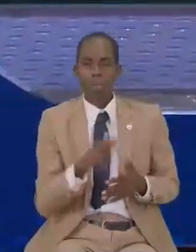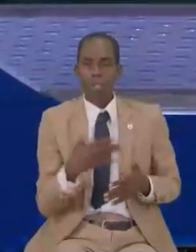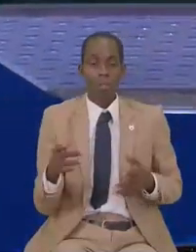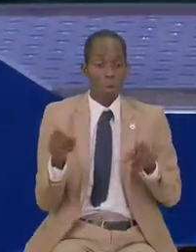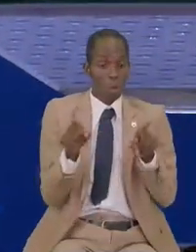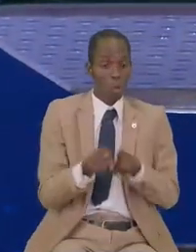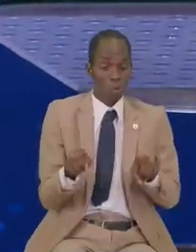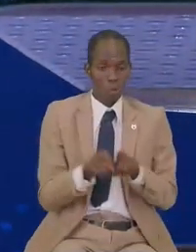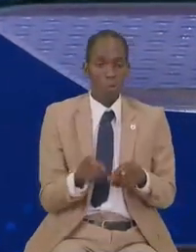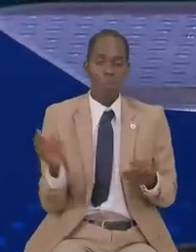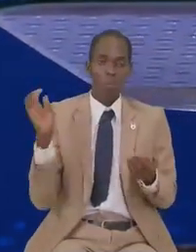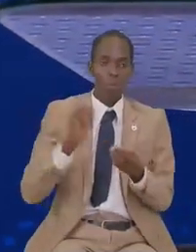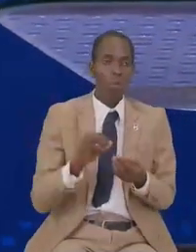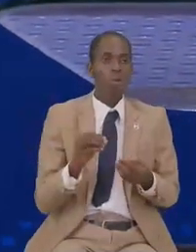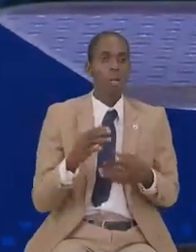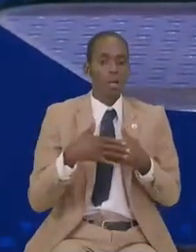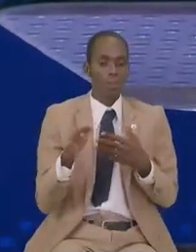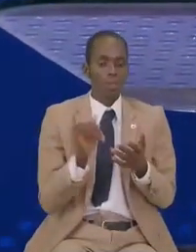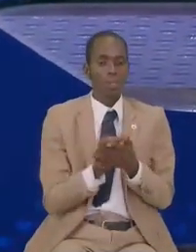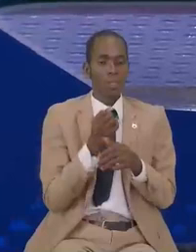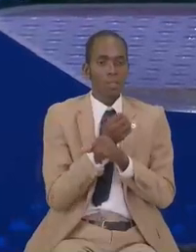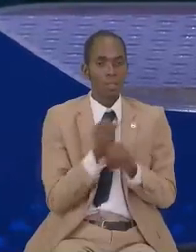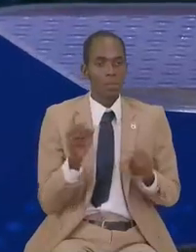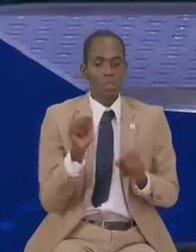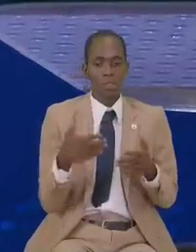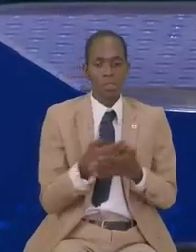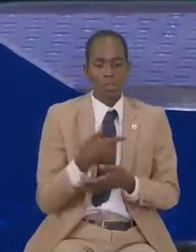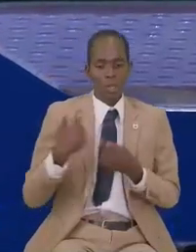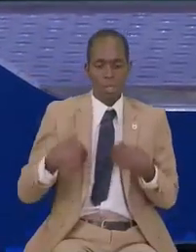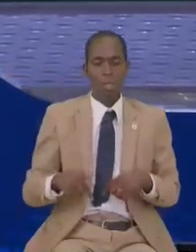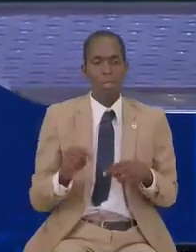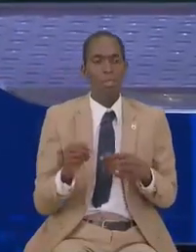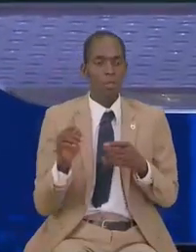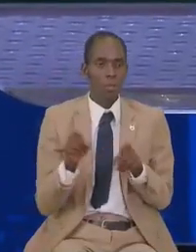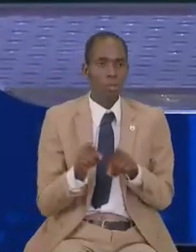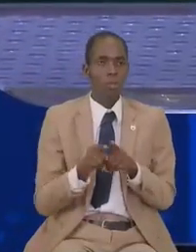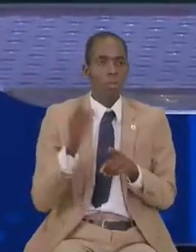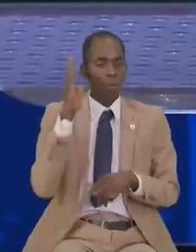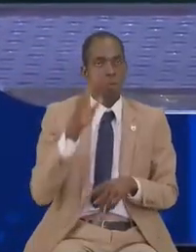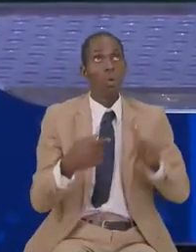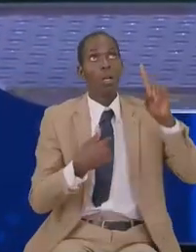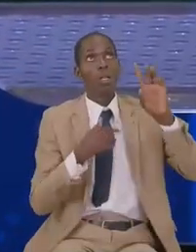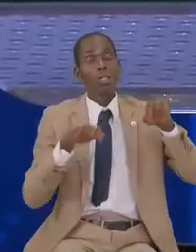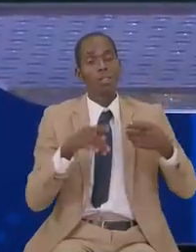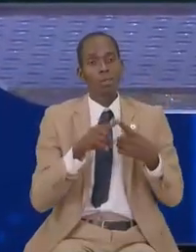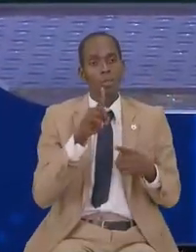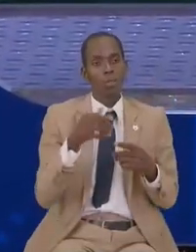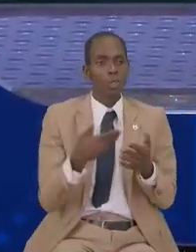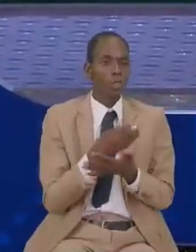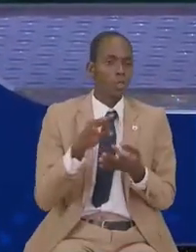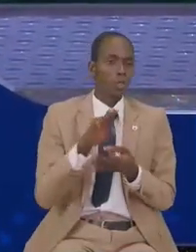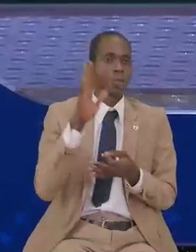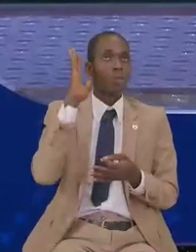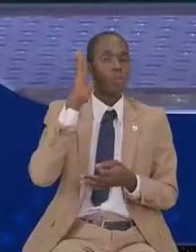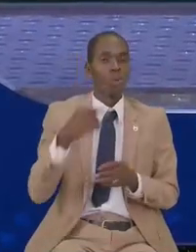de toutes vos saletés. Et après le salut maintenant, je vous donnerai un cœur nouveau. Et je mettrai en vous un esprit nouveau.